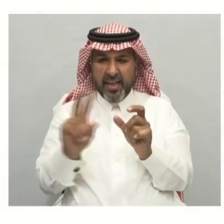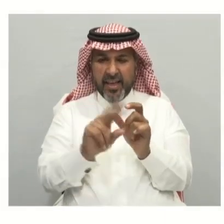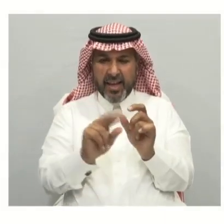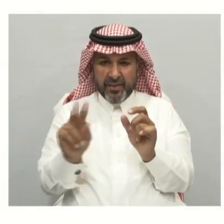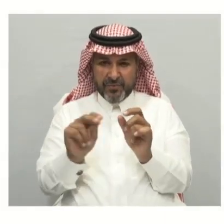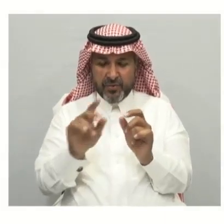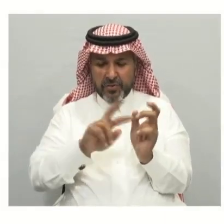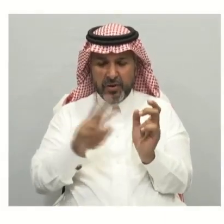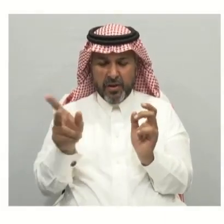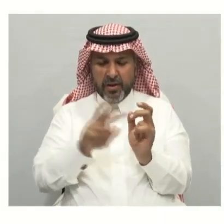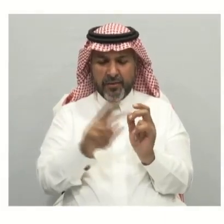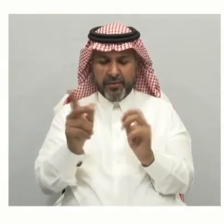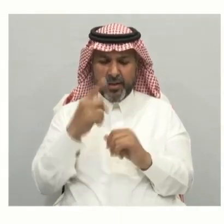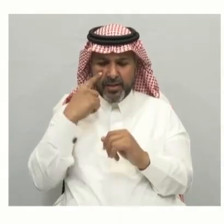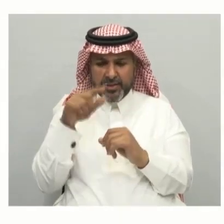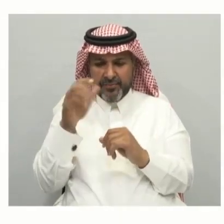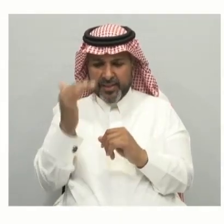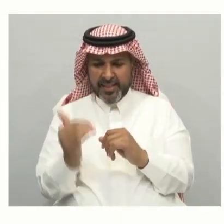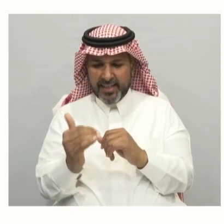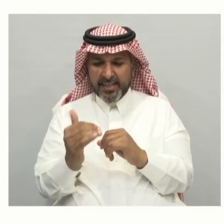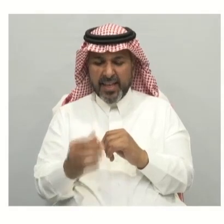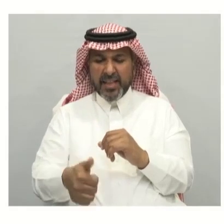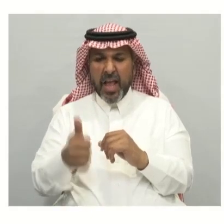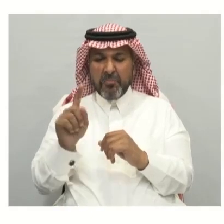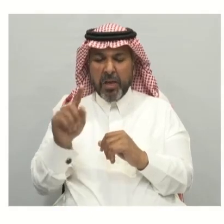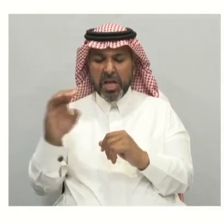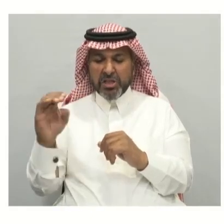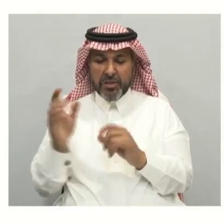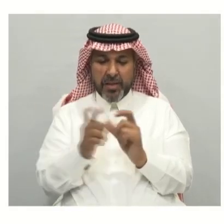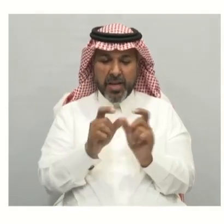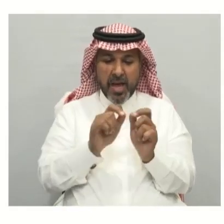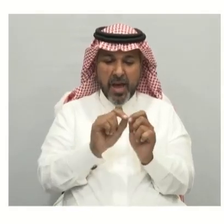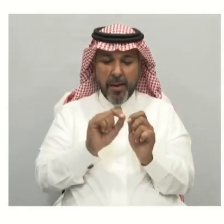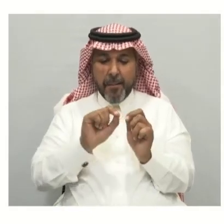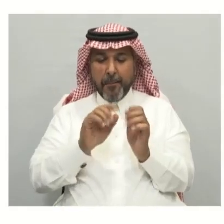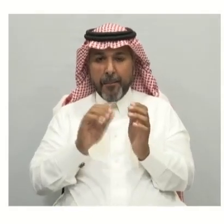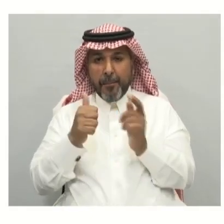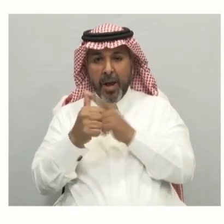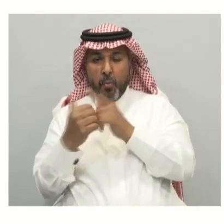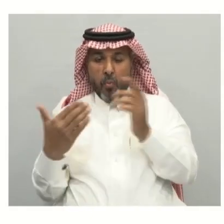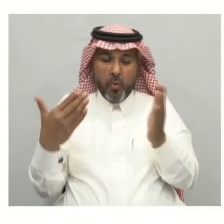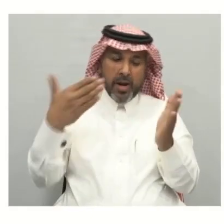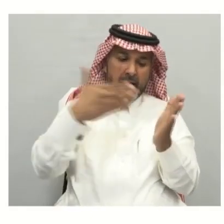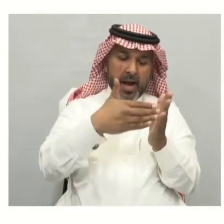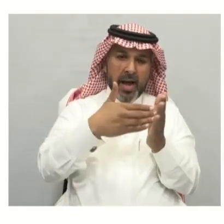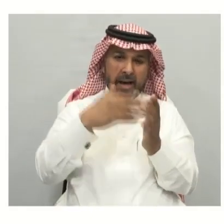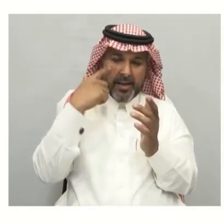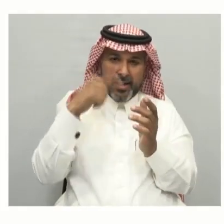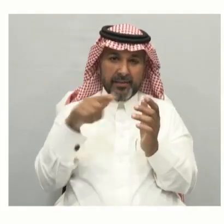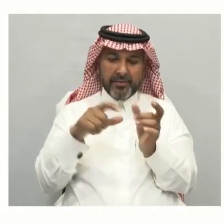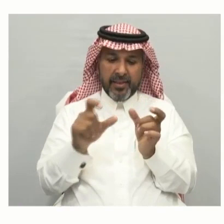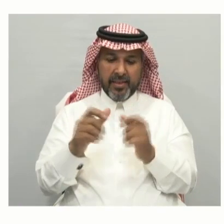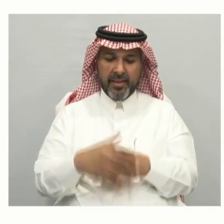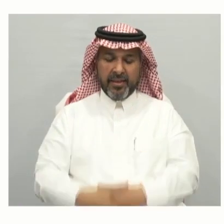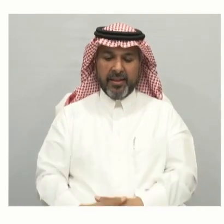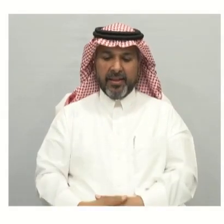هذين البيانين الاول التمثيل بالاعمده رسم بياني بالتمثيل بالاعمده الرسم الاخر